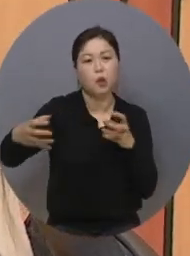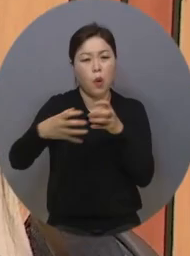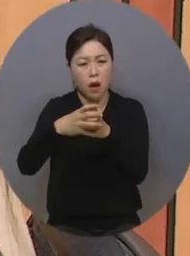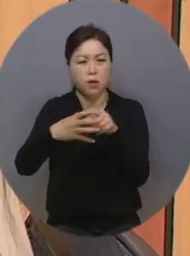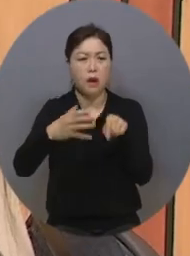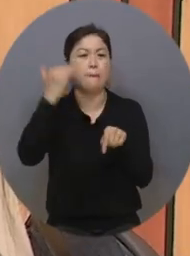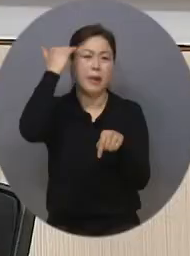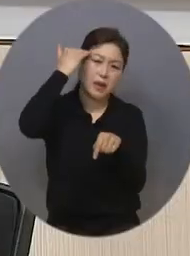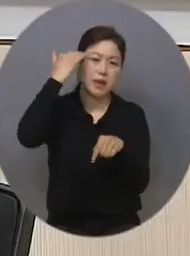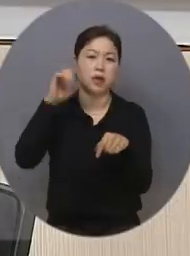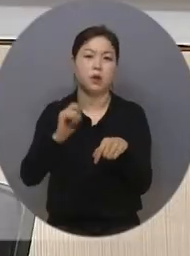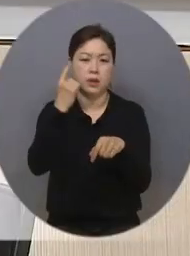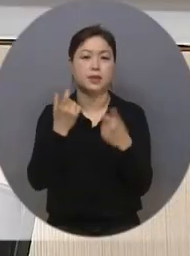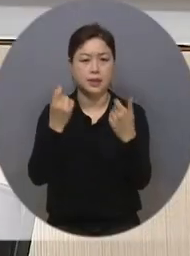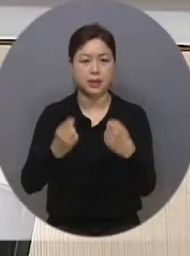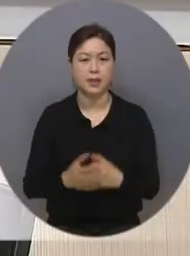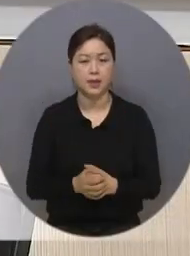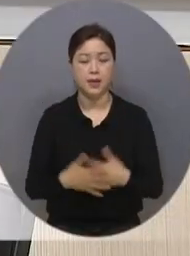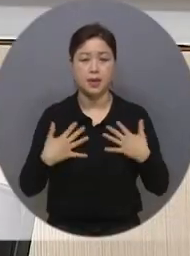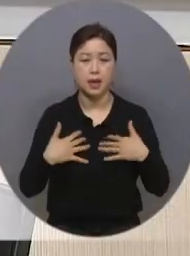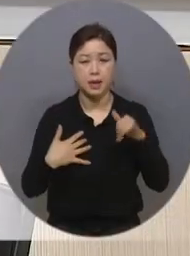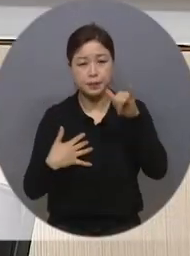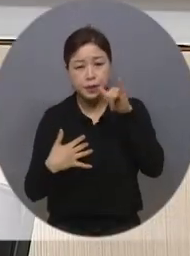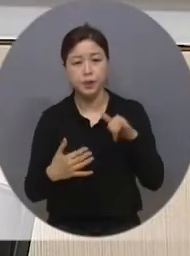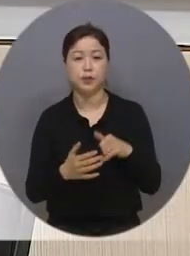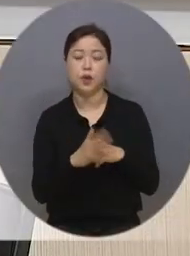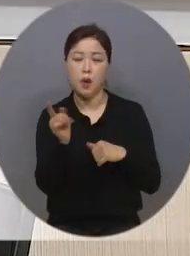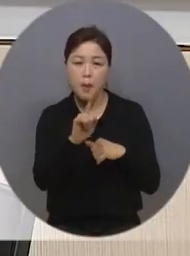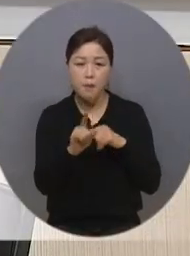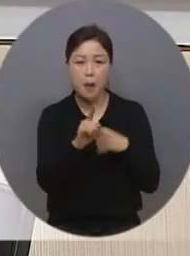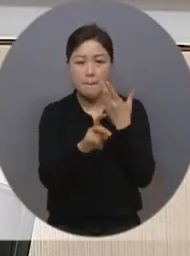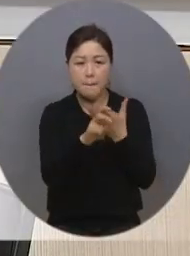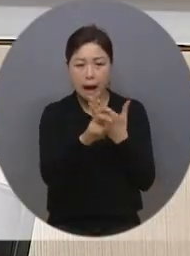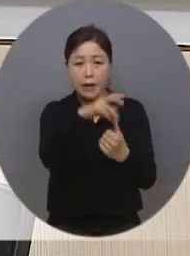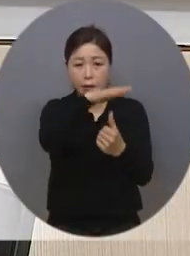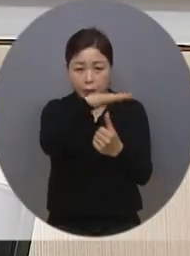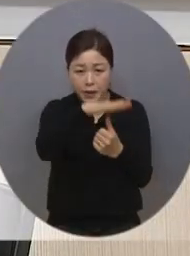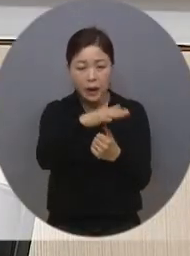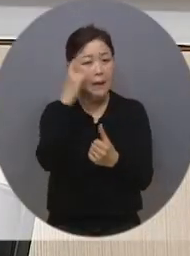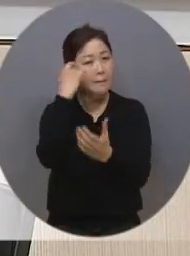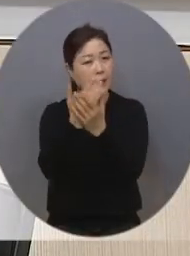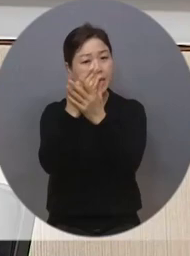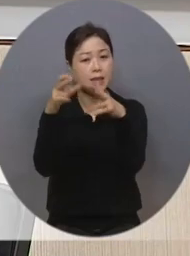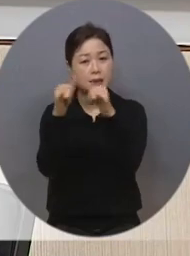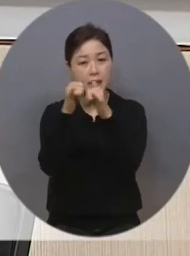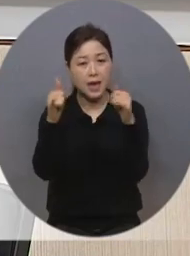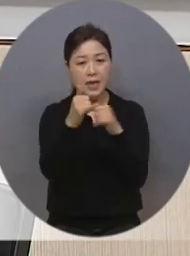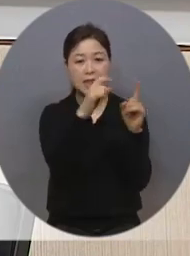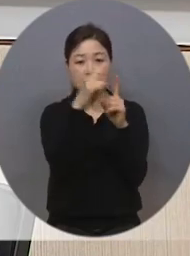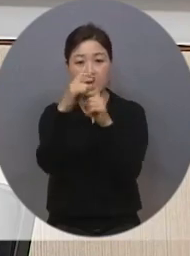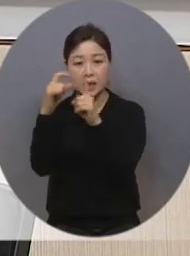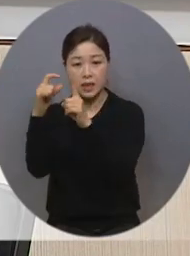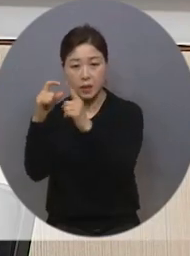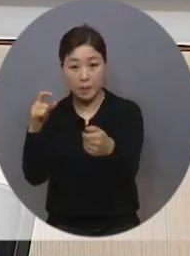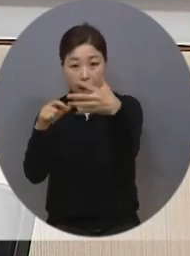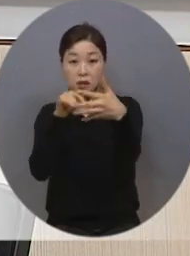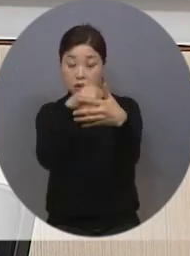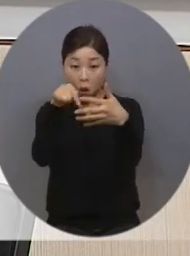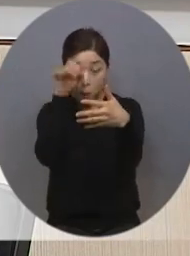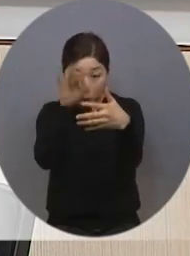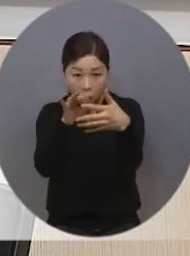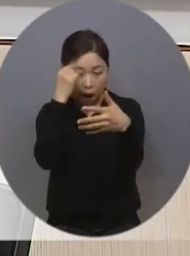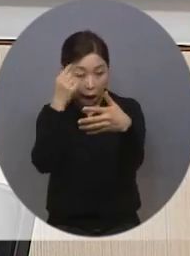것입니다. 게임 중독, 촉법소년, 발달장애 이 키워드, 사람들은 그 키워드를 갖고 이미 어떤